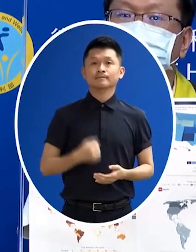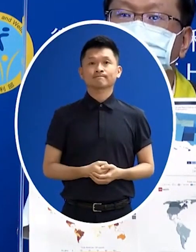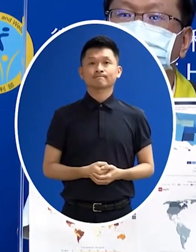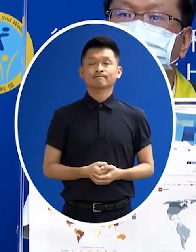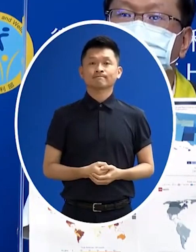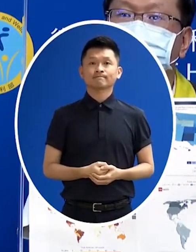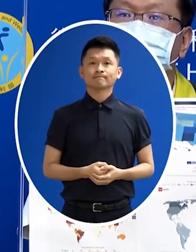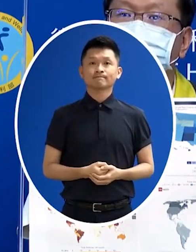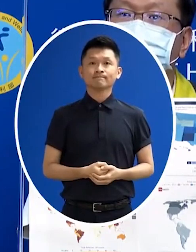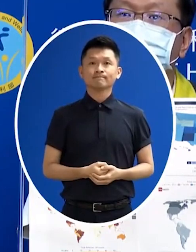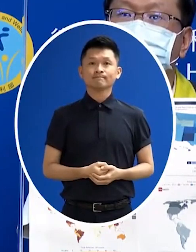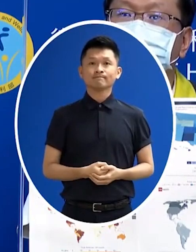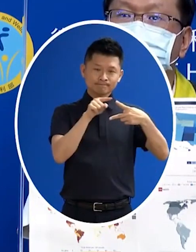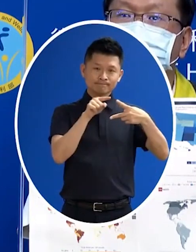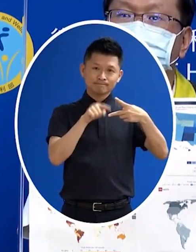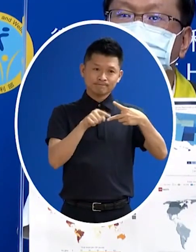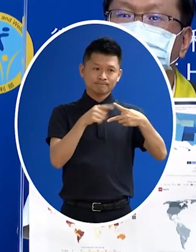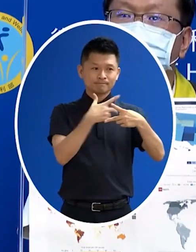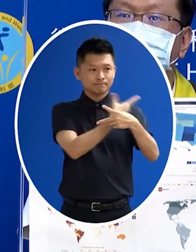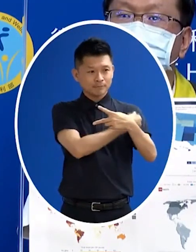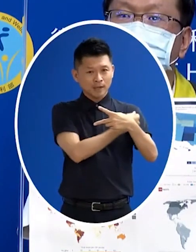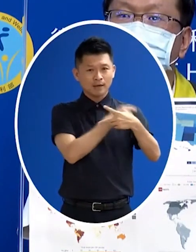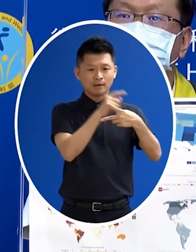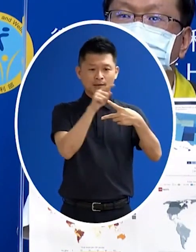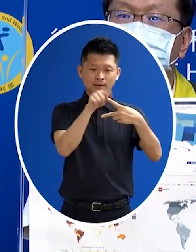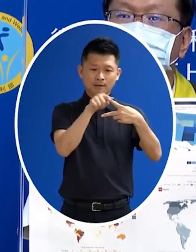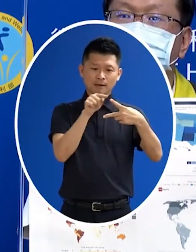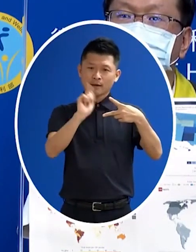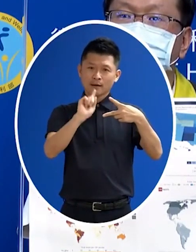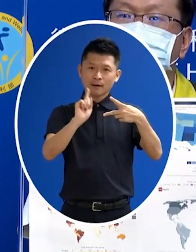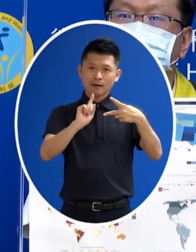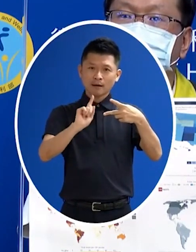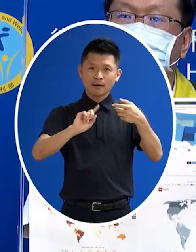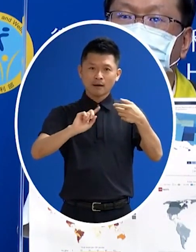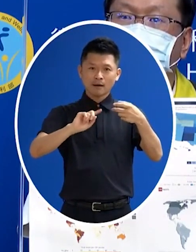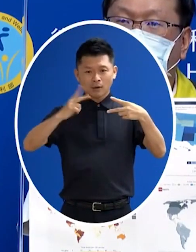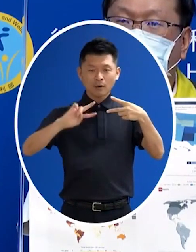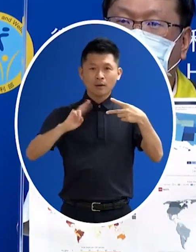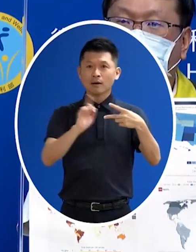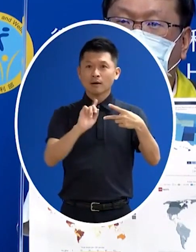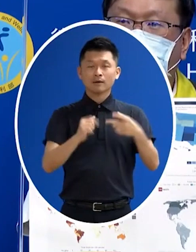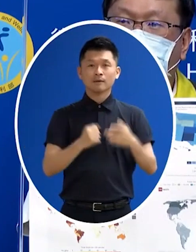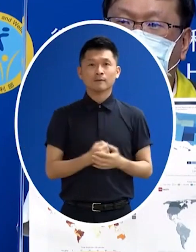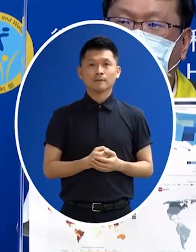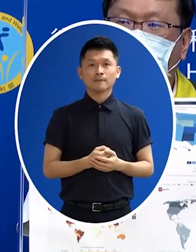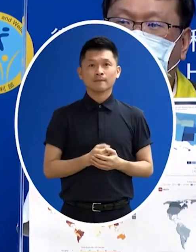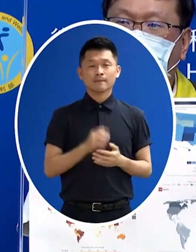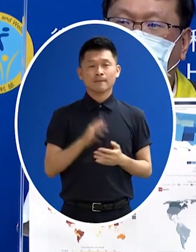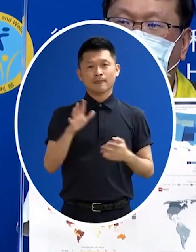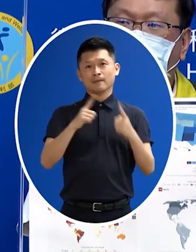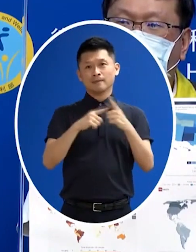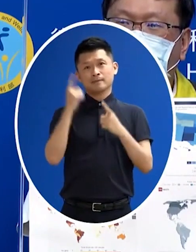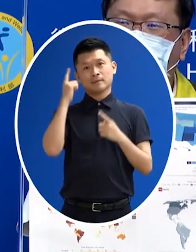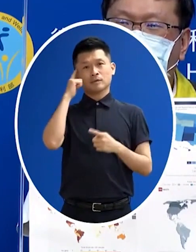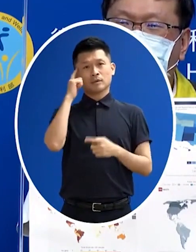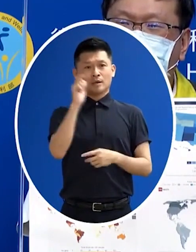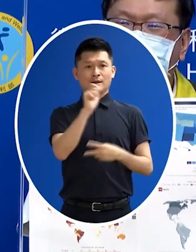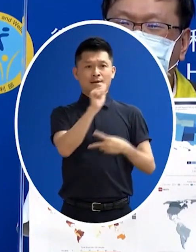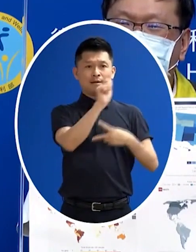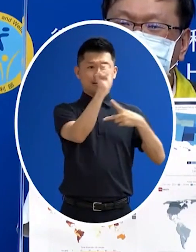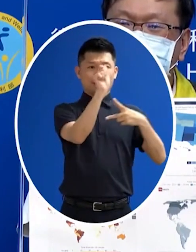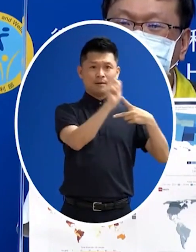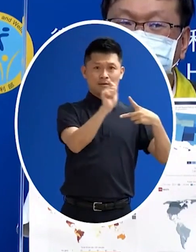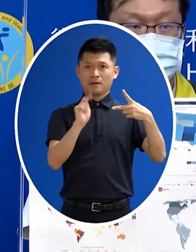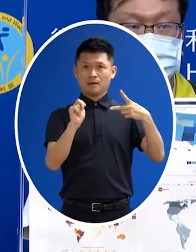是怎么样加怎么样顺序的施打。当然有些人也许会觉得有 AZ 加